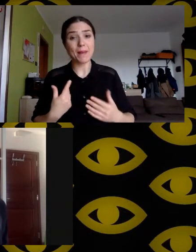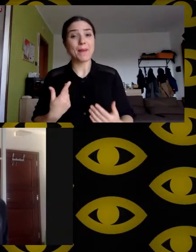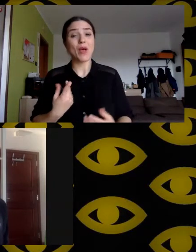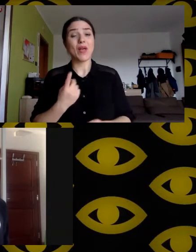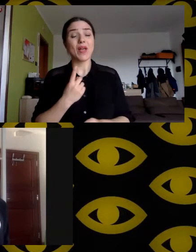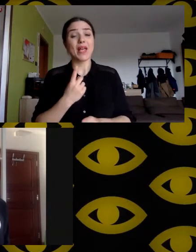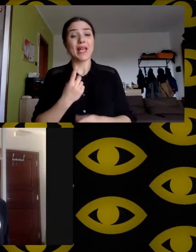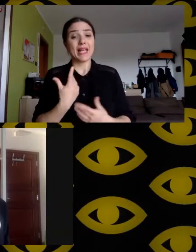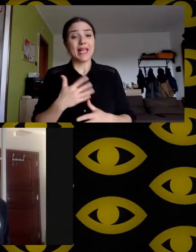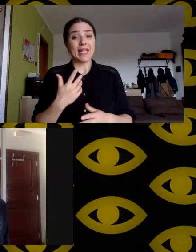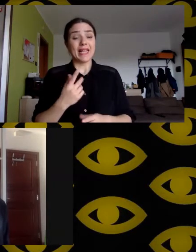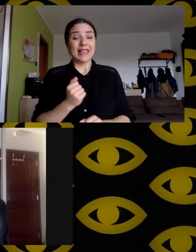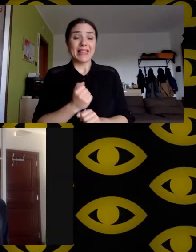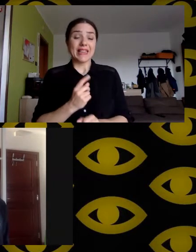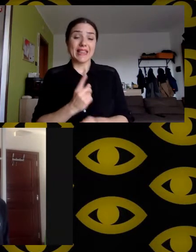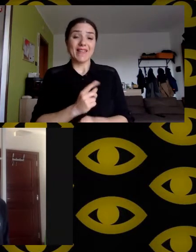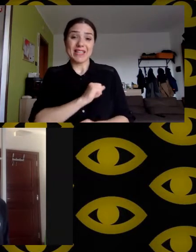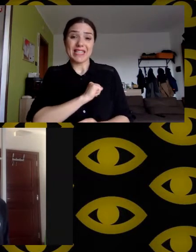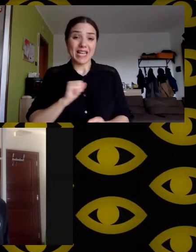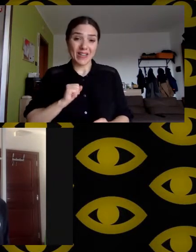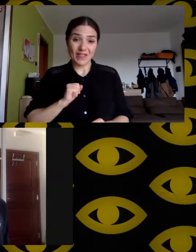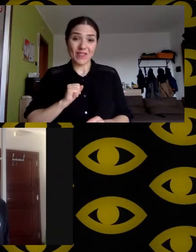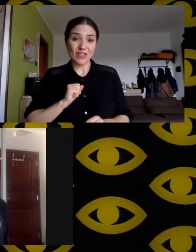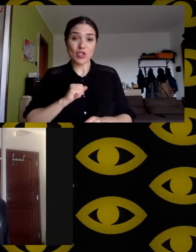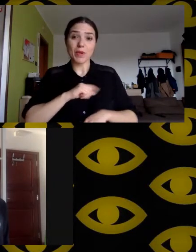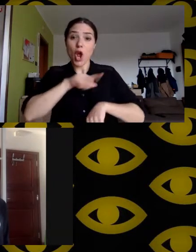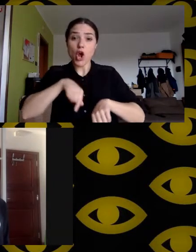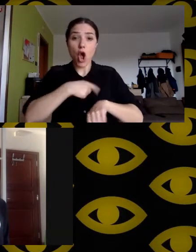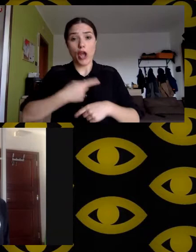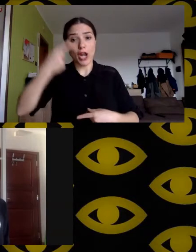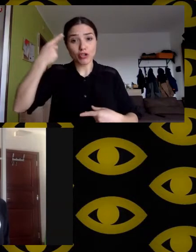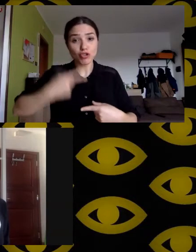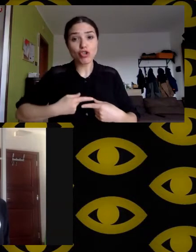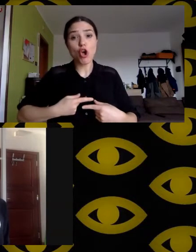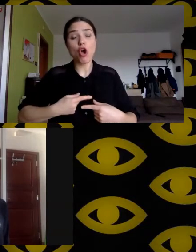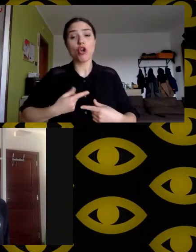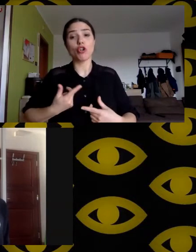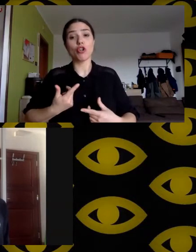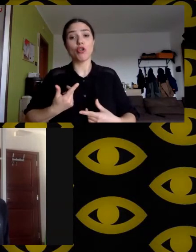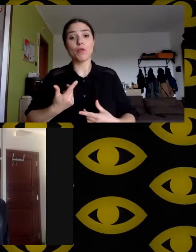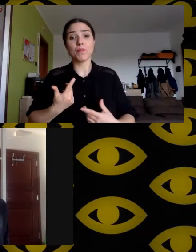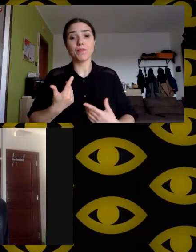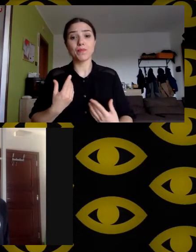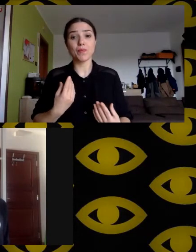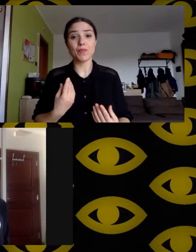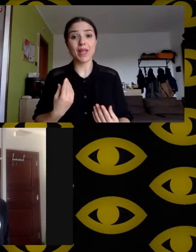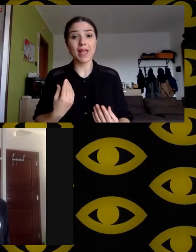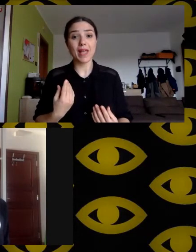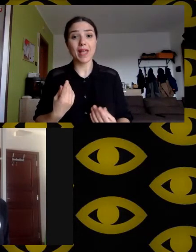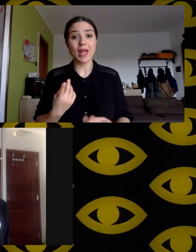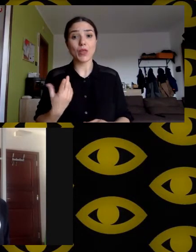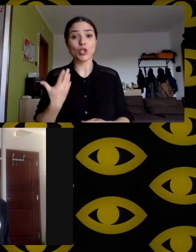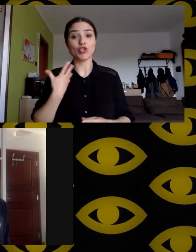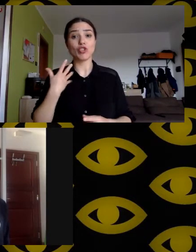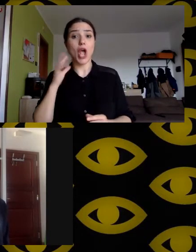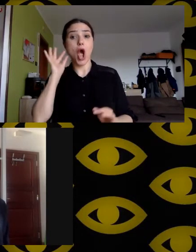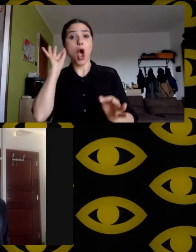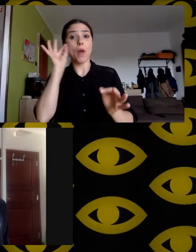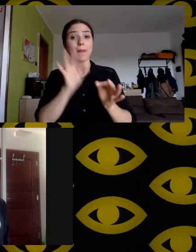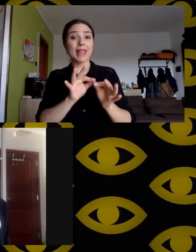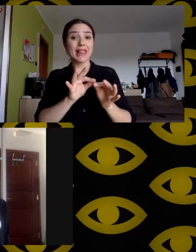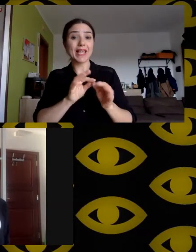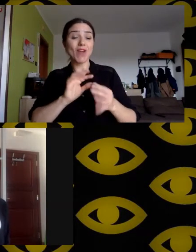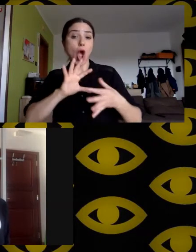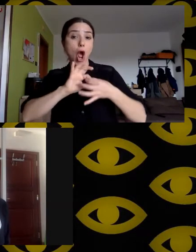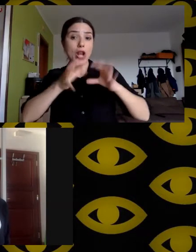giorno, più volte al giorno, e quando appunto c'è un appuntamento importante come un'Olimpiade, una